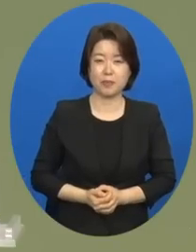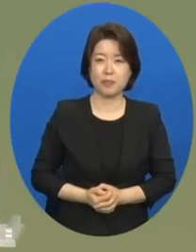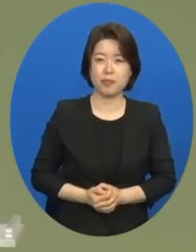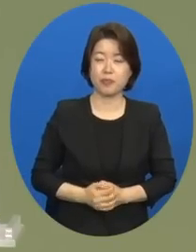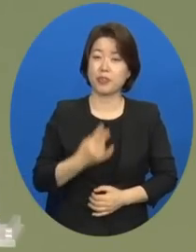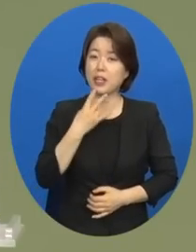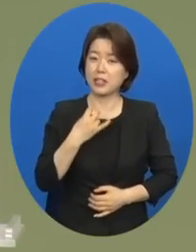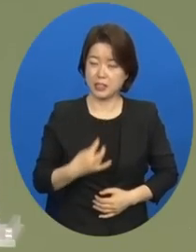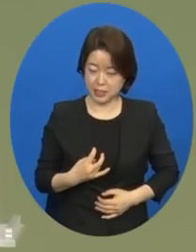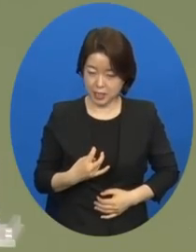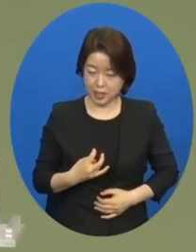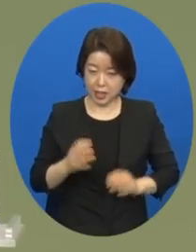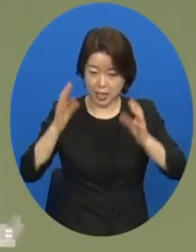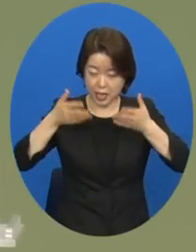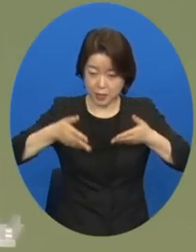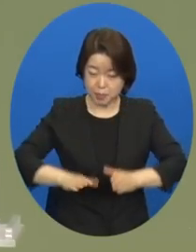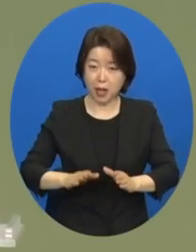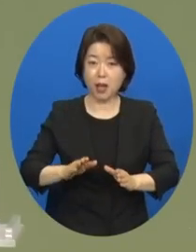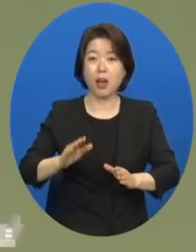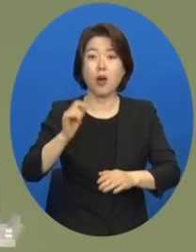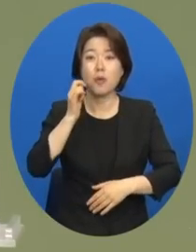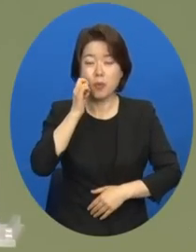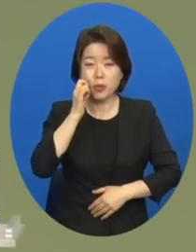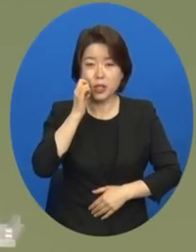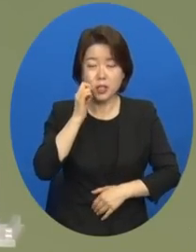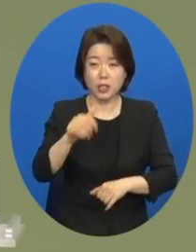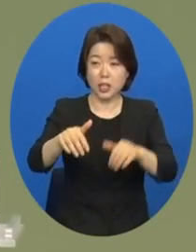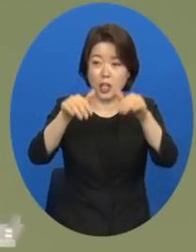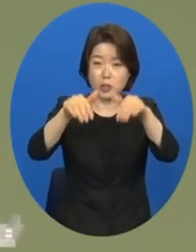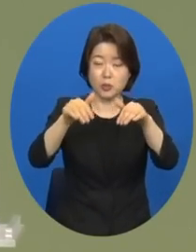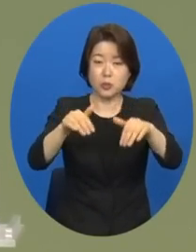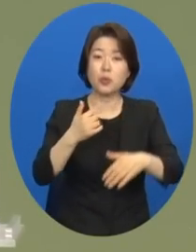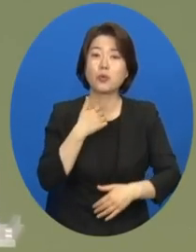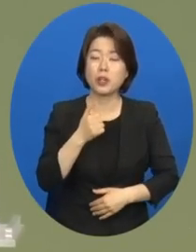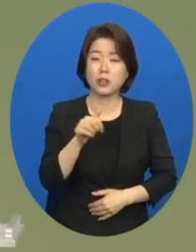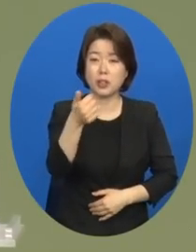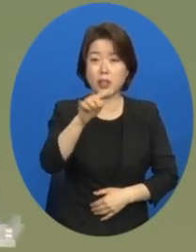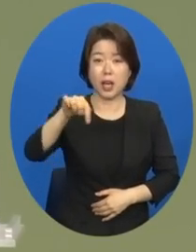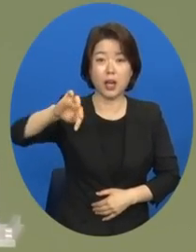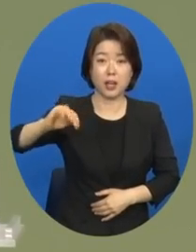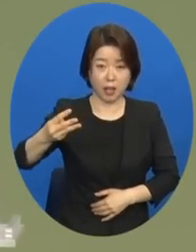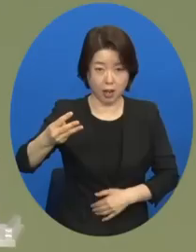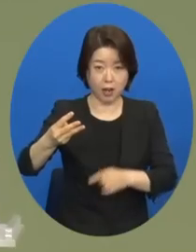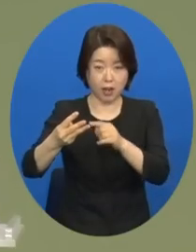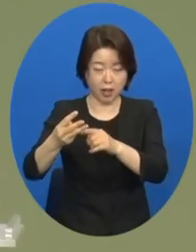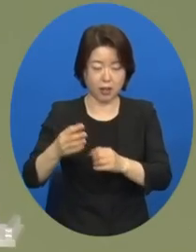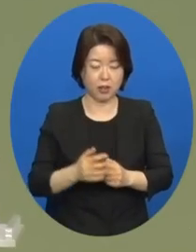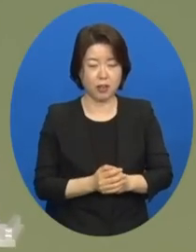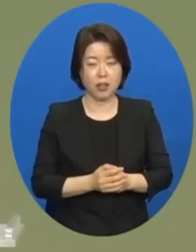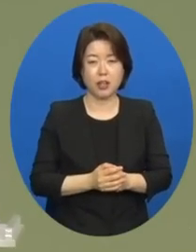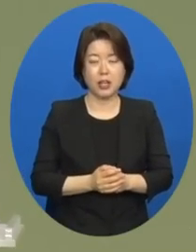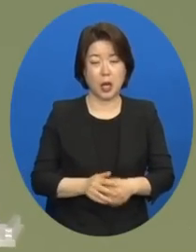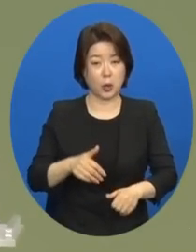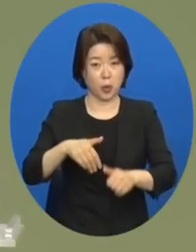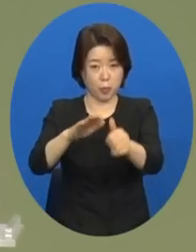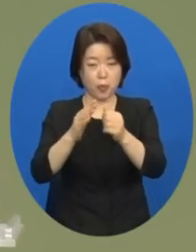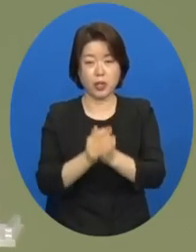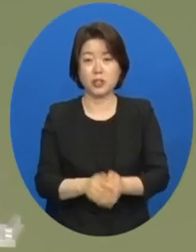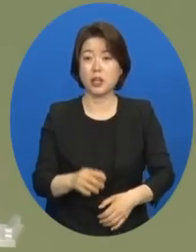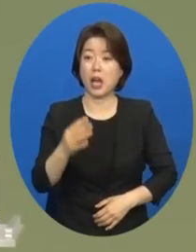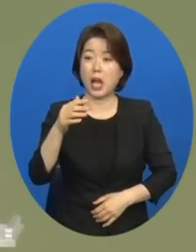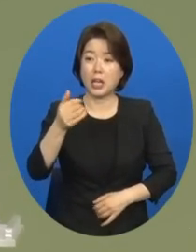타라는 자식을 못 낳고 했는데 종이 어떠니 화가를 아브라함에게 들어가게 해서 잉태를